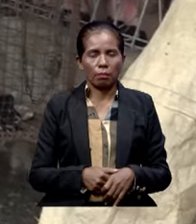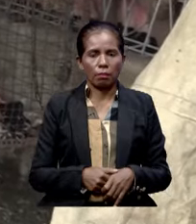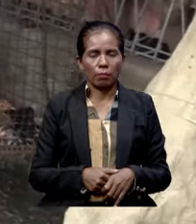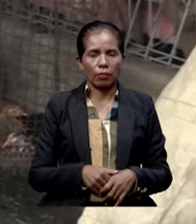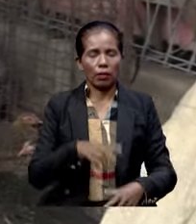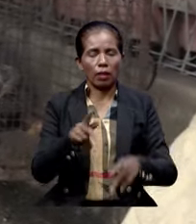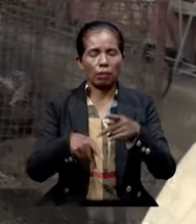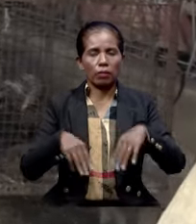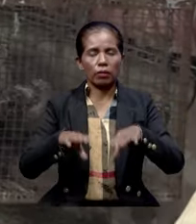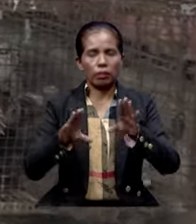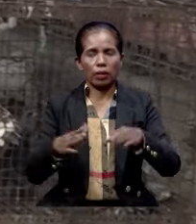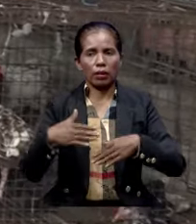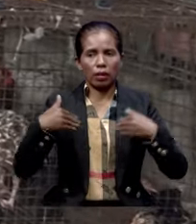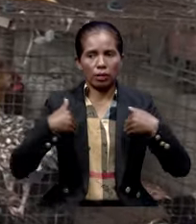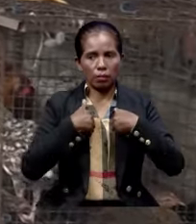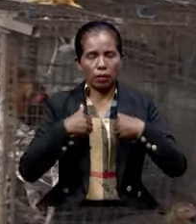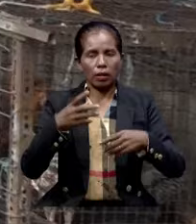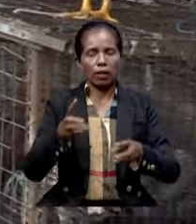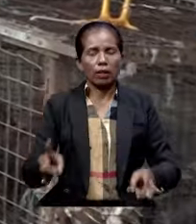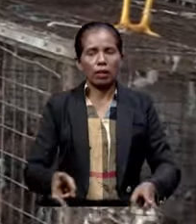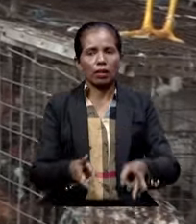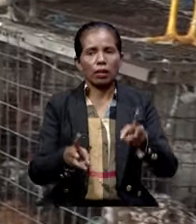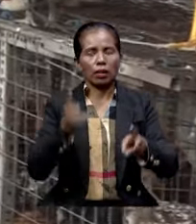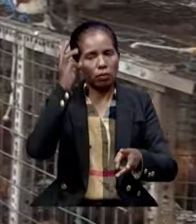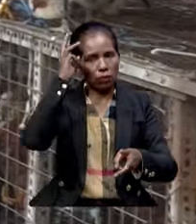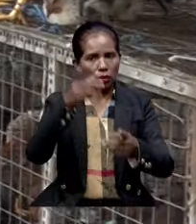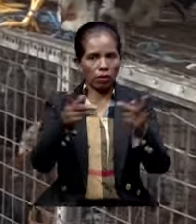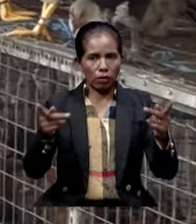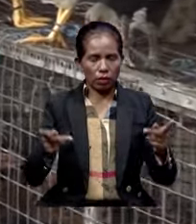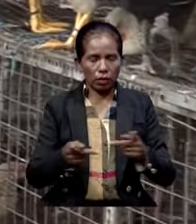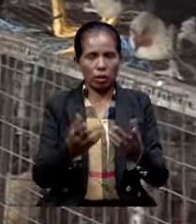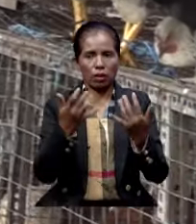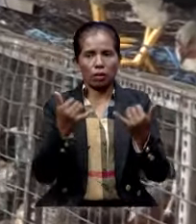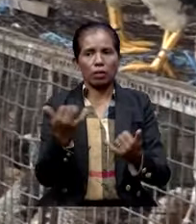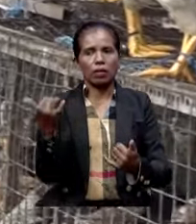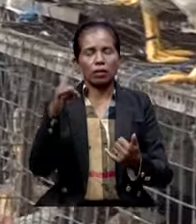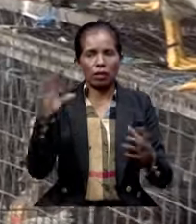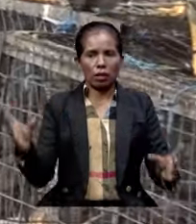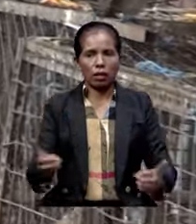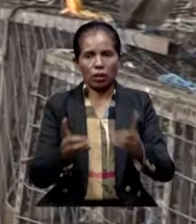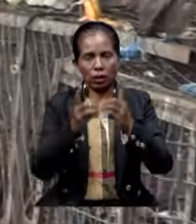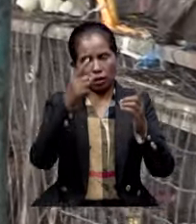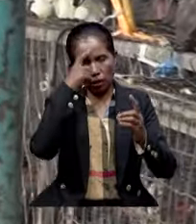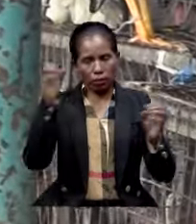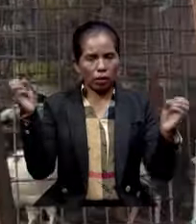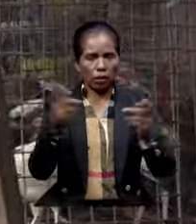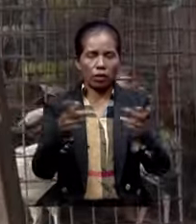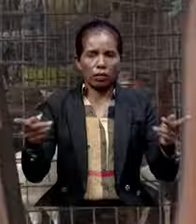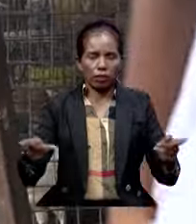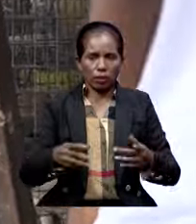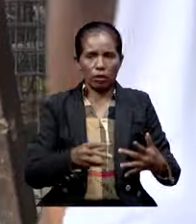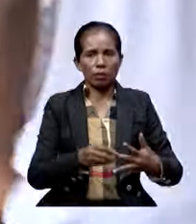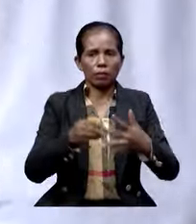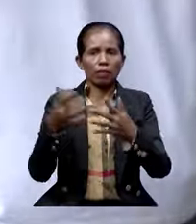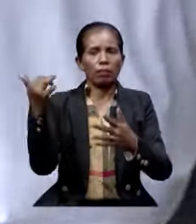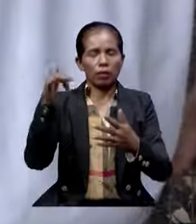Vendedor siren nebe fan animal ia dalam nini preocupa ho kondisau nebe makoras ne siren frenta tambala ia faten spesifiku